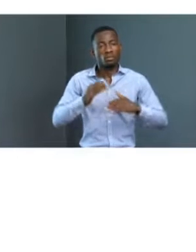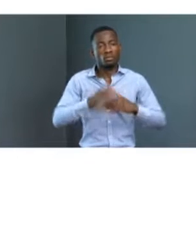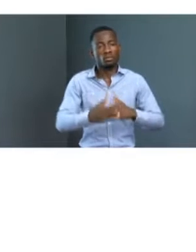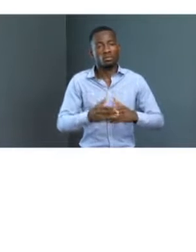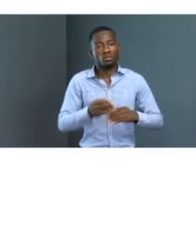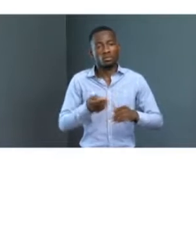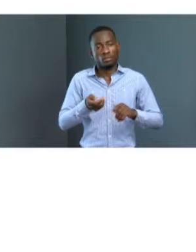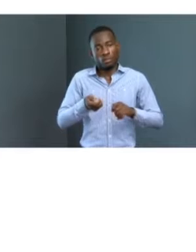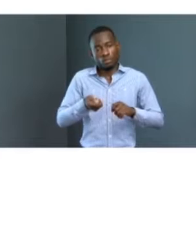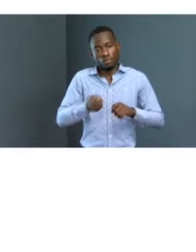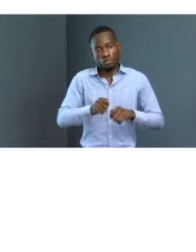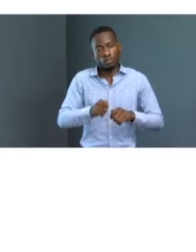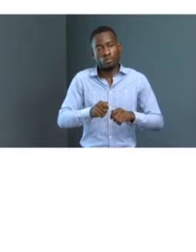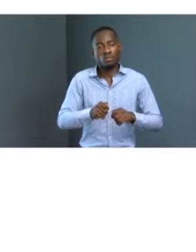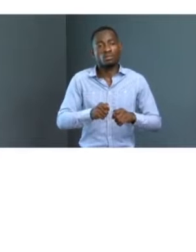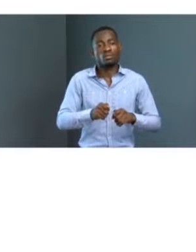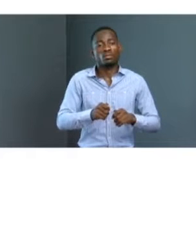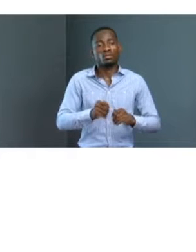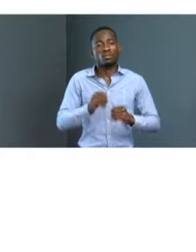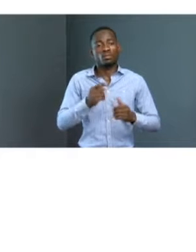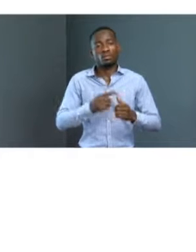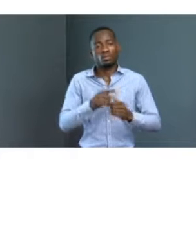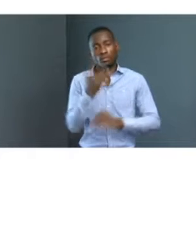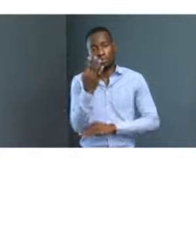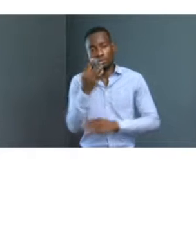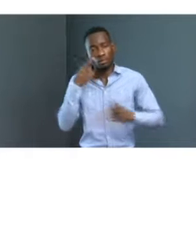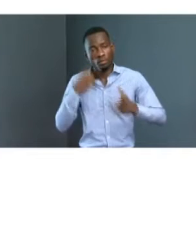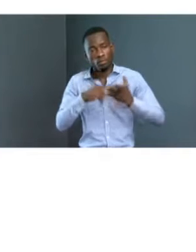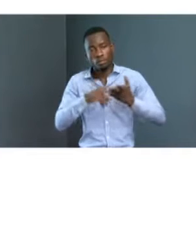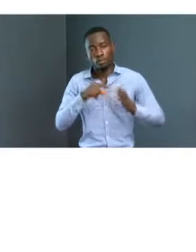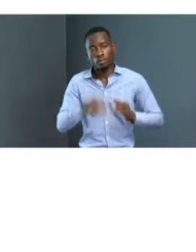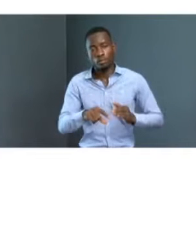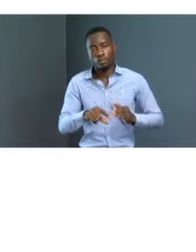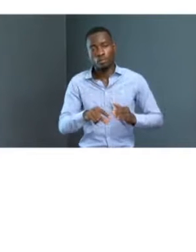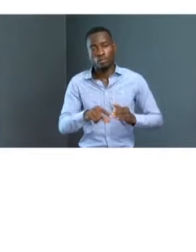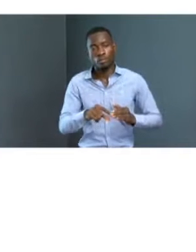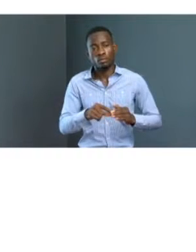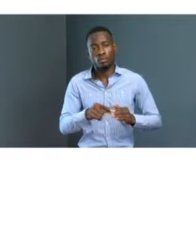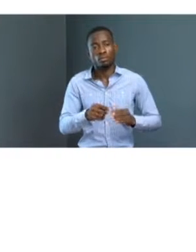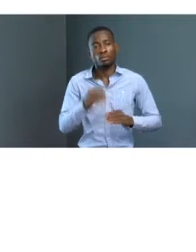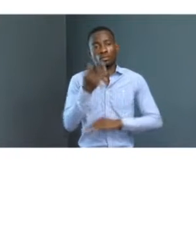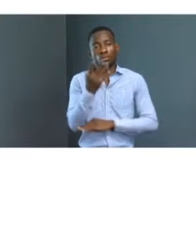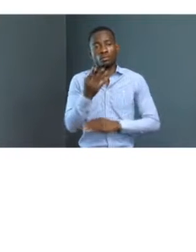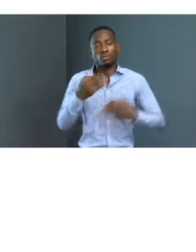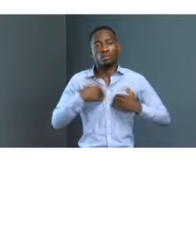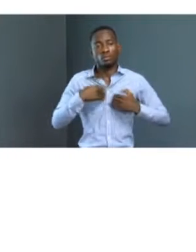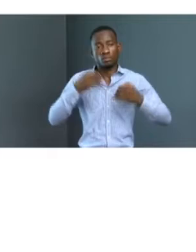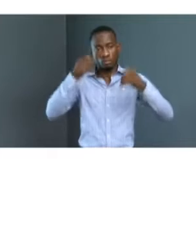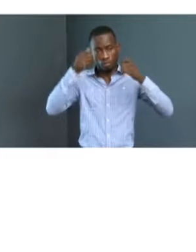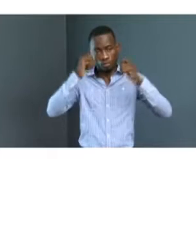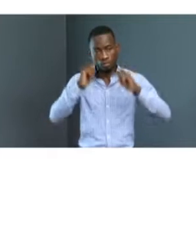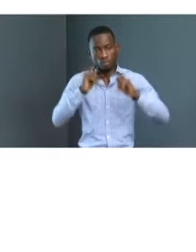du pédicelle d'Acetabularia mediterranea, on constate que le pédicelle portant donc le chapeau